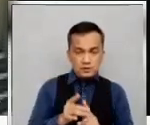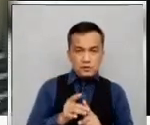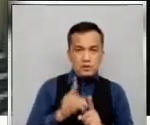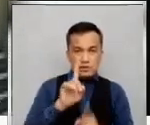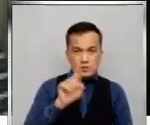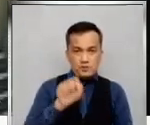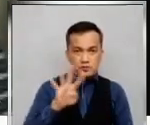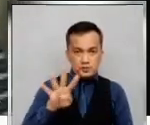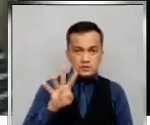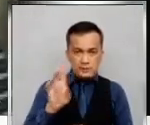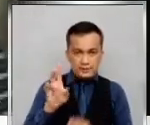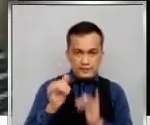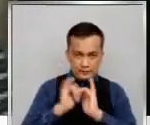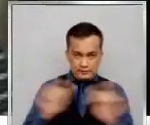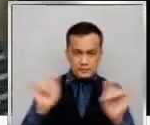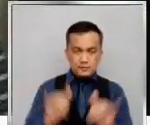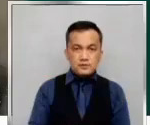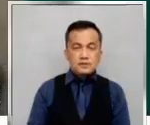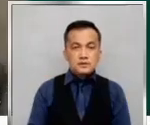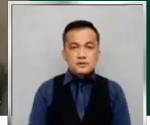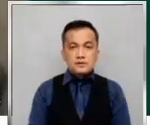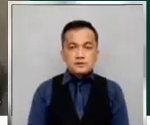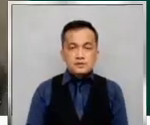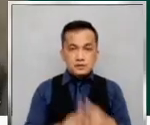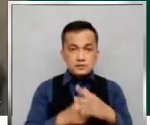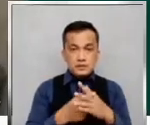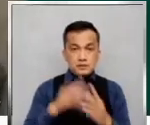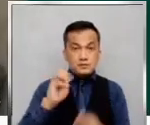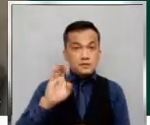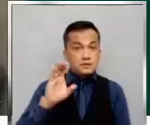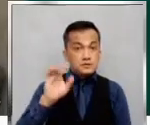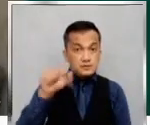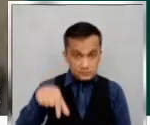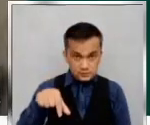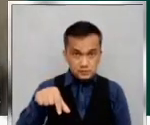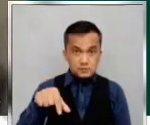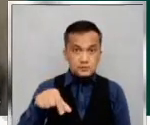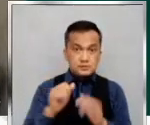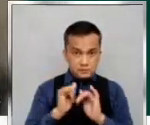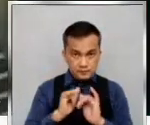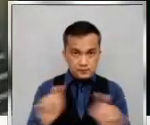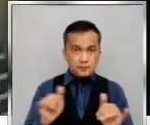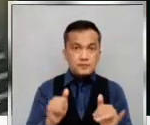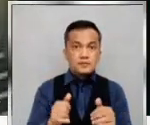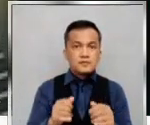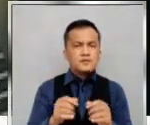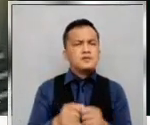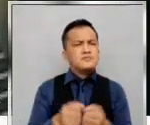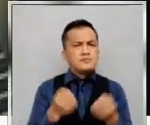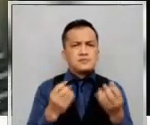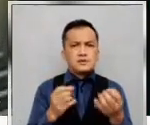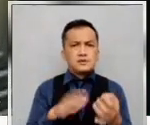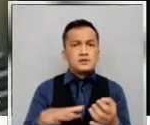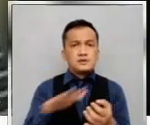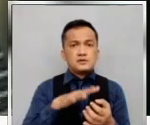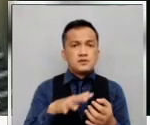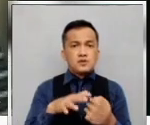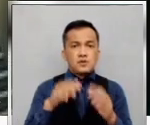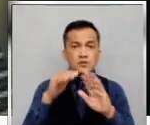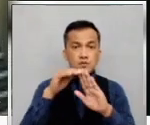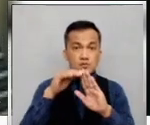1.47. Since the start of the ECQ, it has been mostly going down.